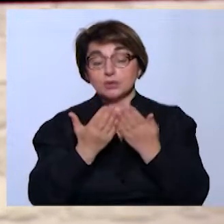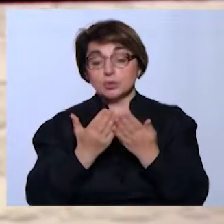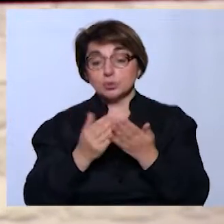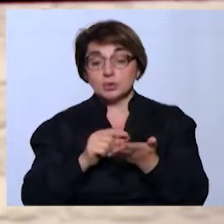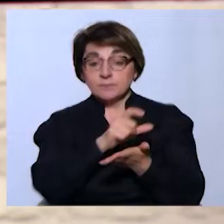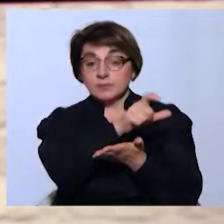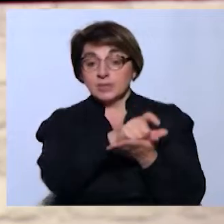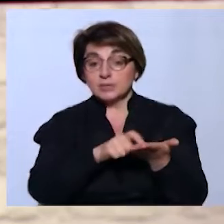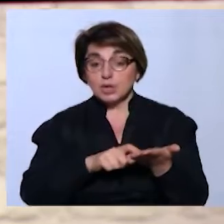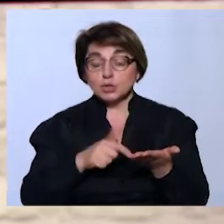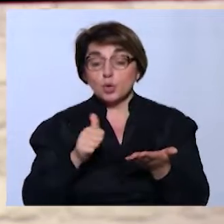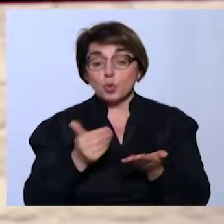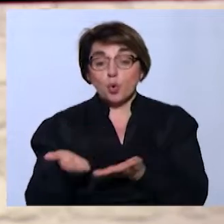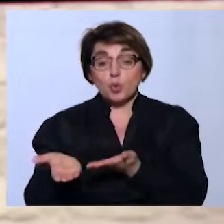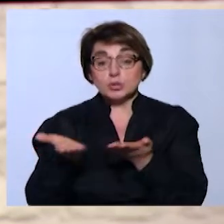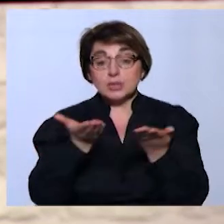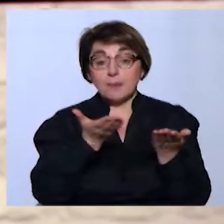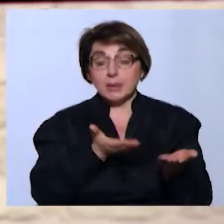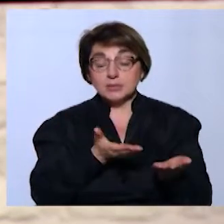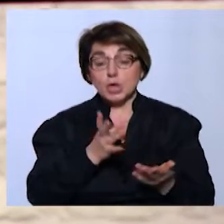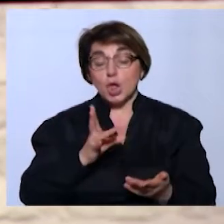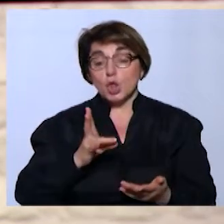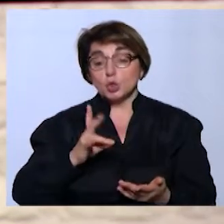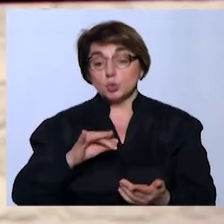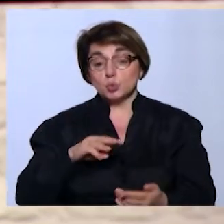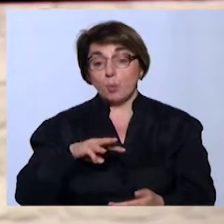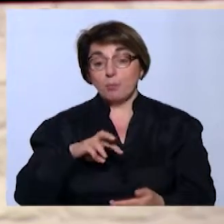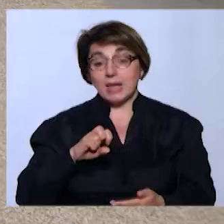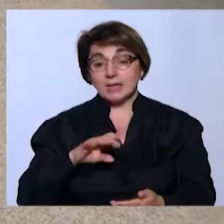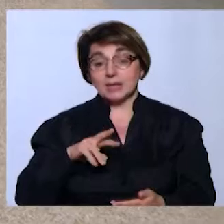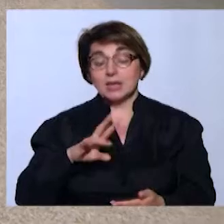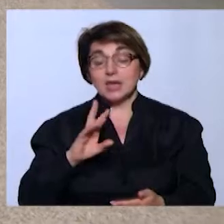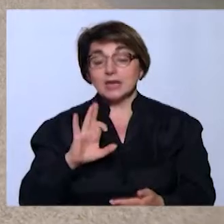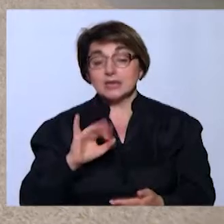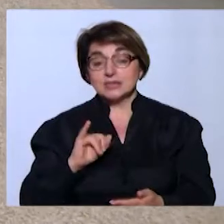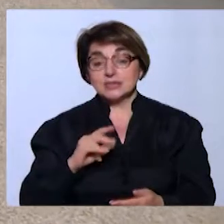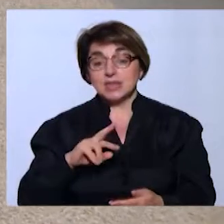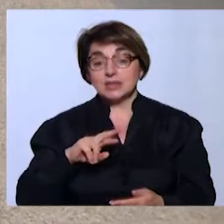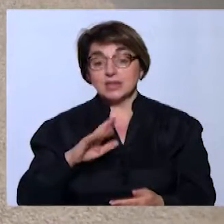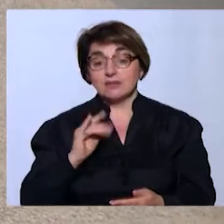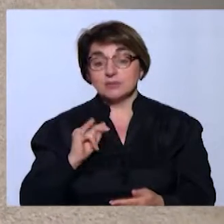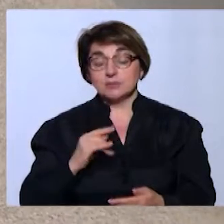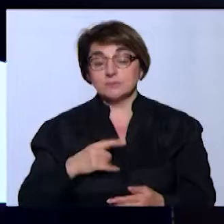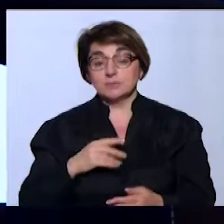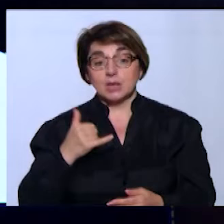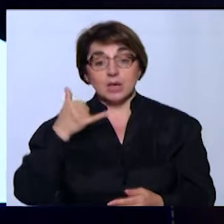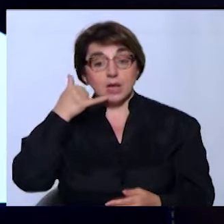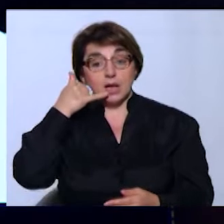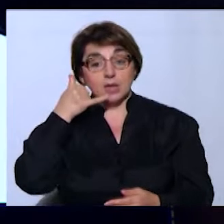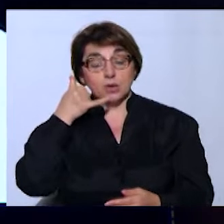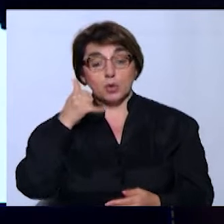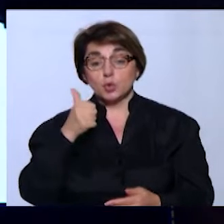ტექსტი, როგორ დაპატიჟა ნუნუ, მარიანა და კრისტინა დავითმა. აბა წავიკითხოთ. ალო,